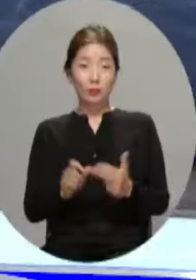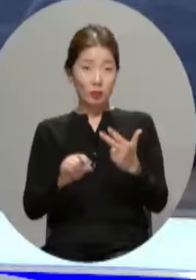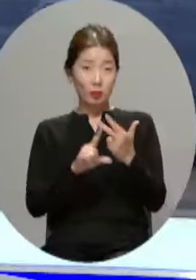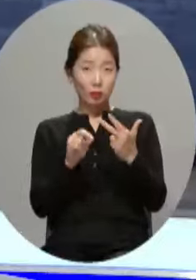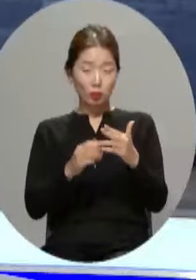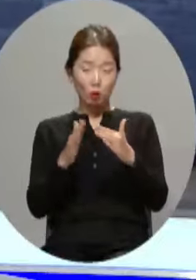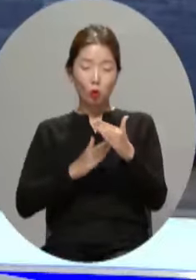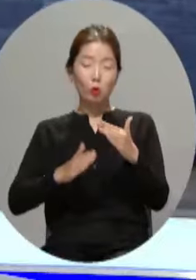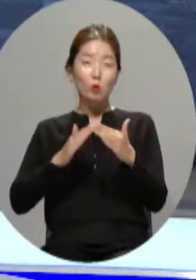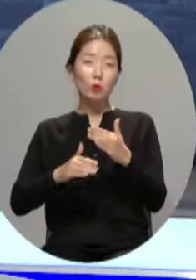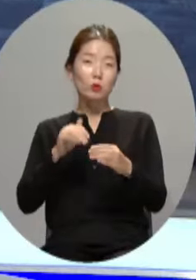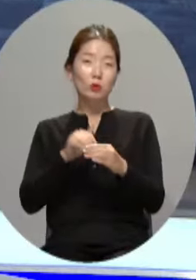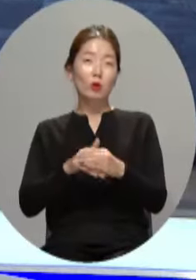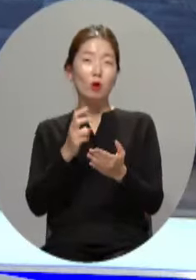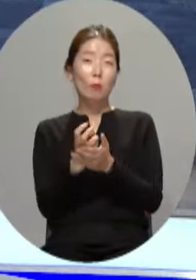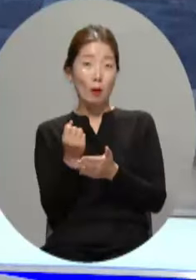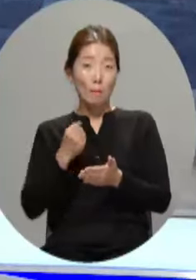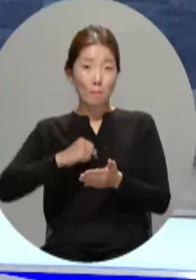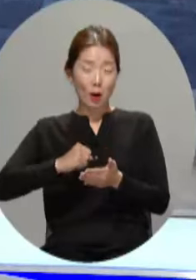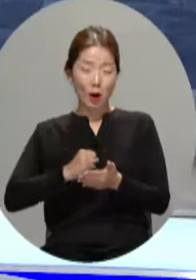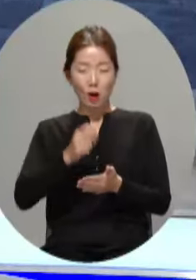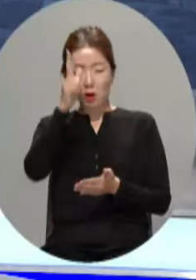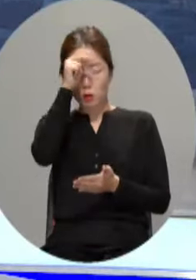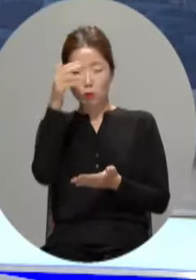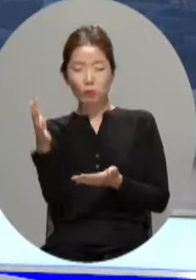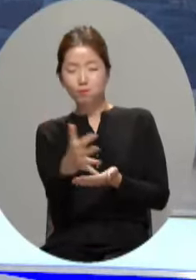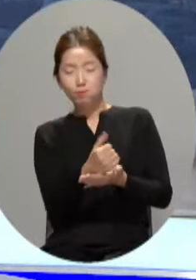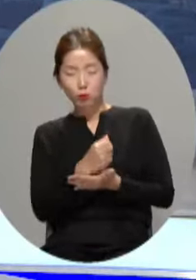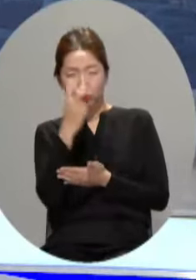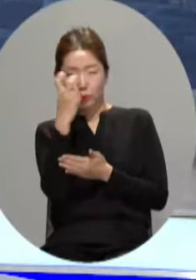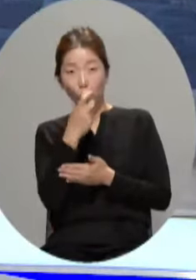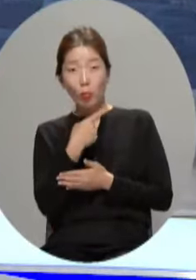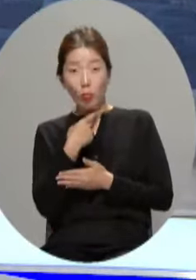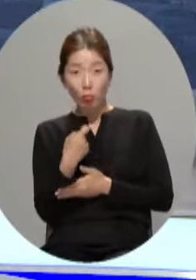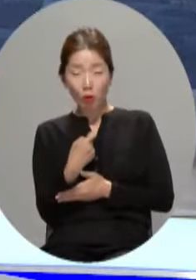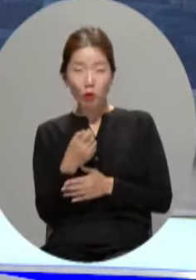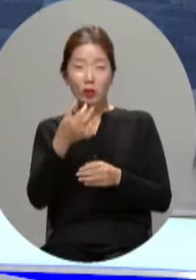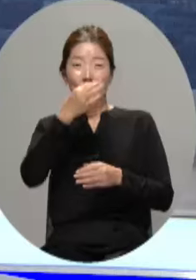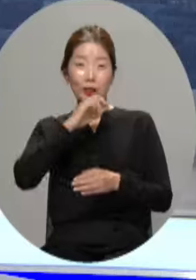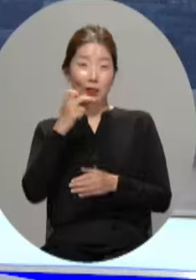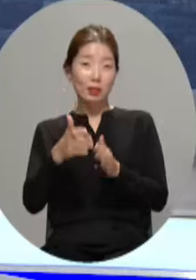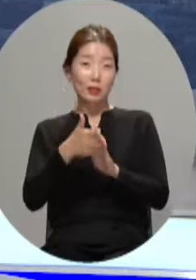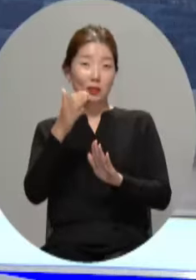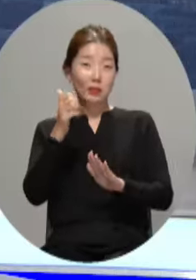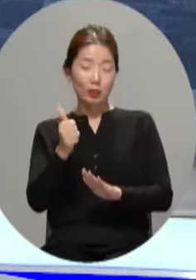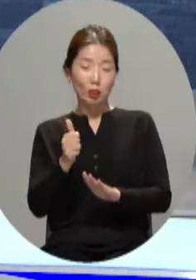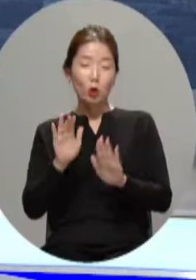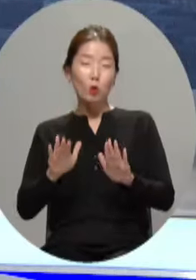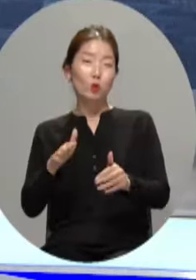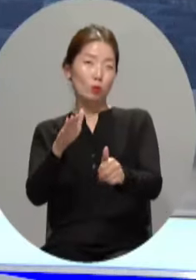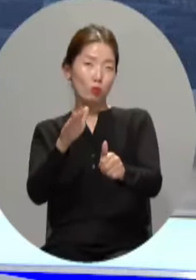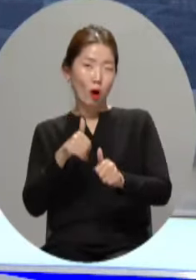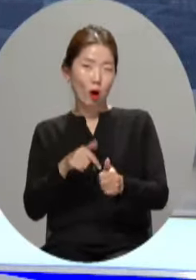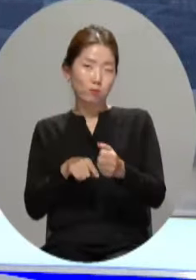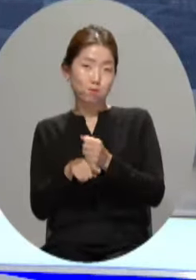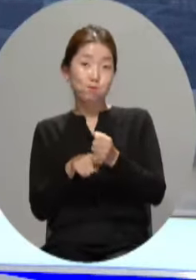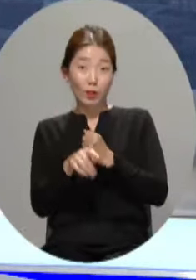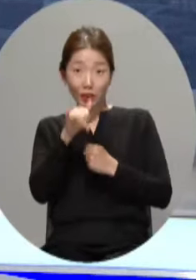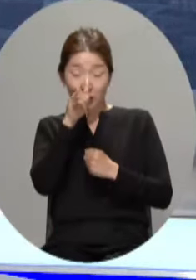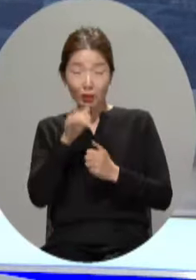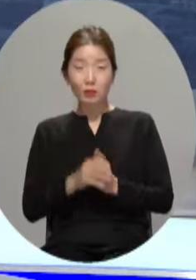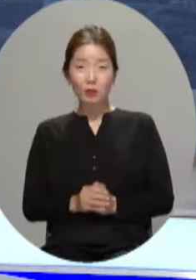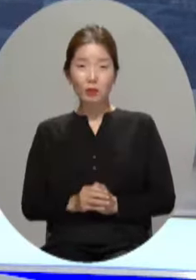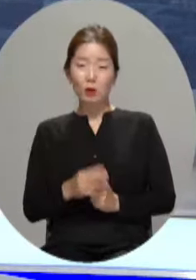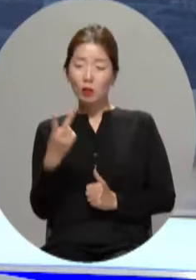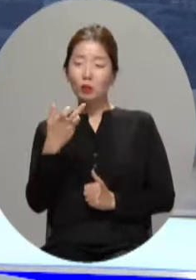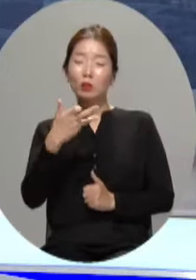지난달 공직선거법 위반 혐의로 경찰이 압수수색을 진행한 정원율 익산시장에 오늘 소환 조사를 받았습니다.